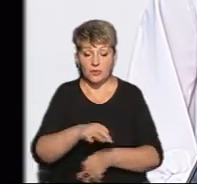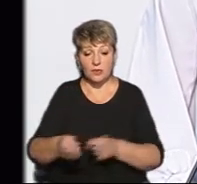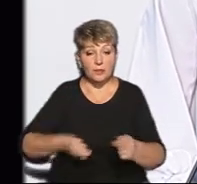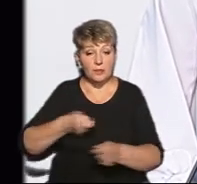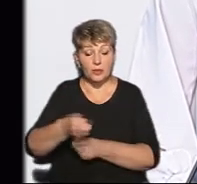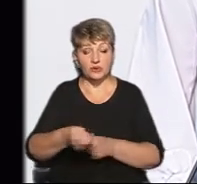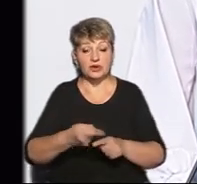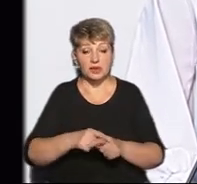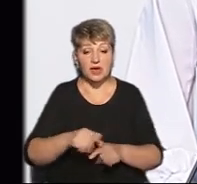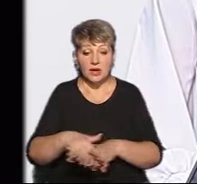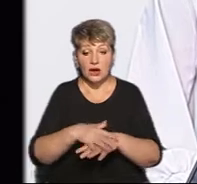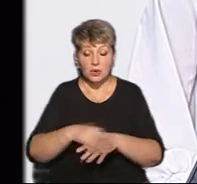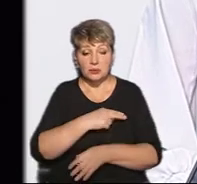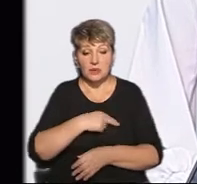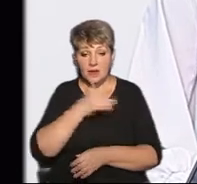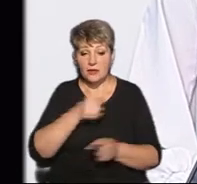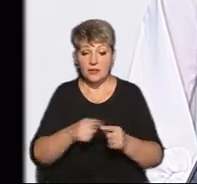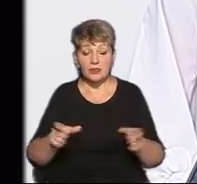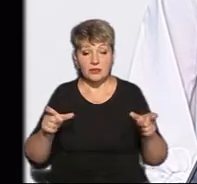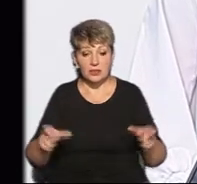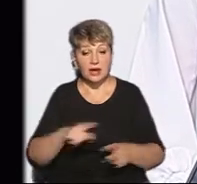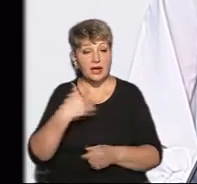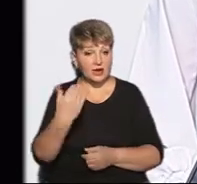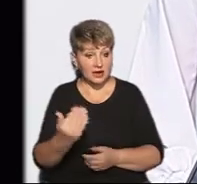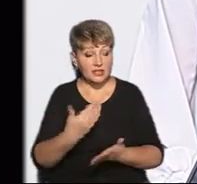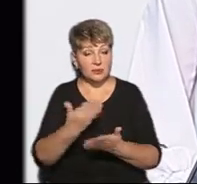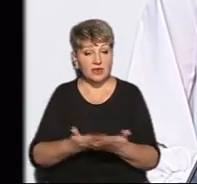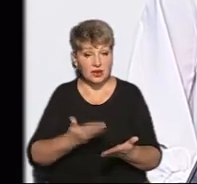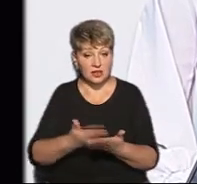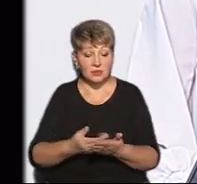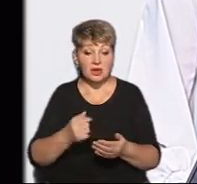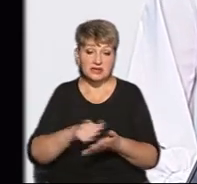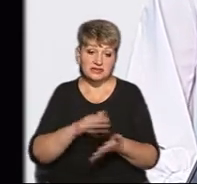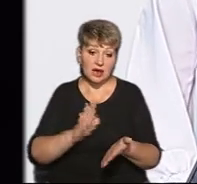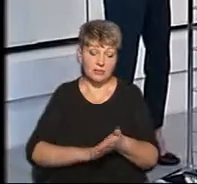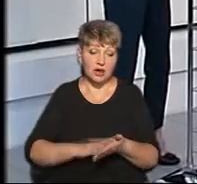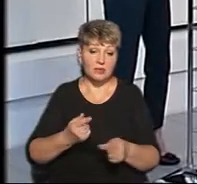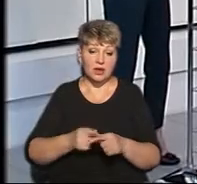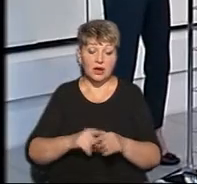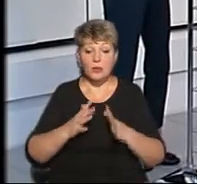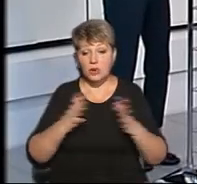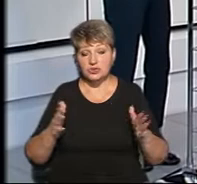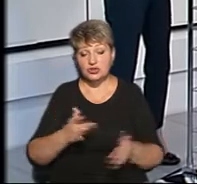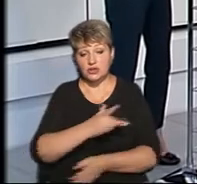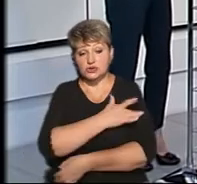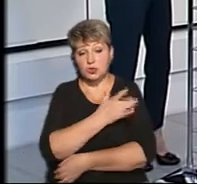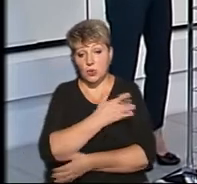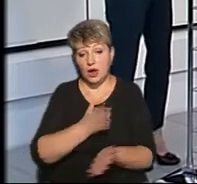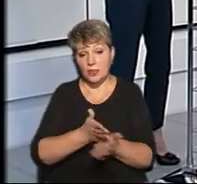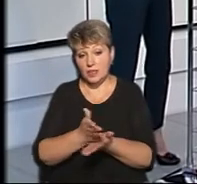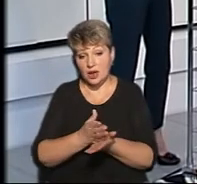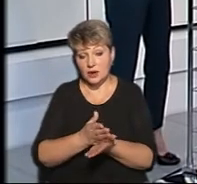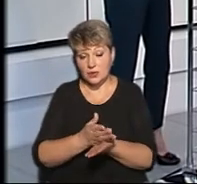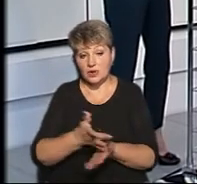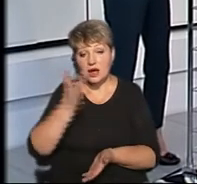депутатами під час карантину. За їхніми даними, найбільше нереалістичних законопроєктів зареєстрували депутати фракції «Слуга народу». У серпні під